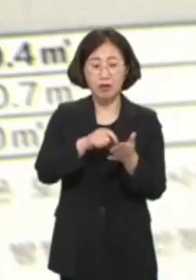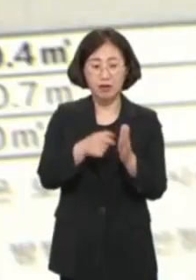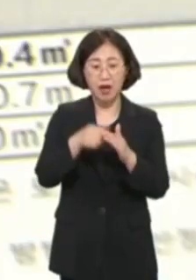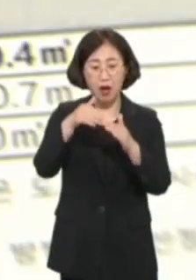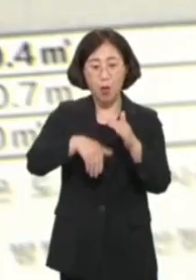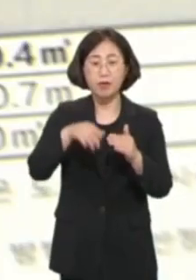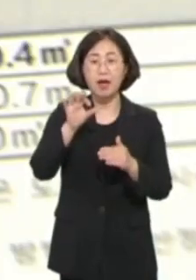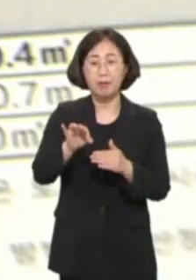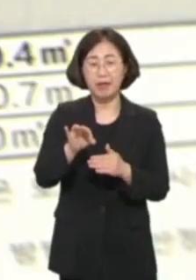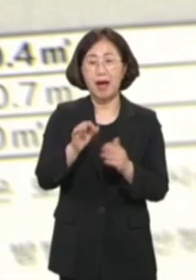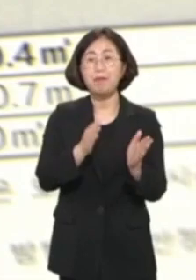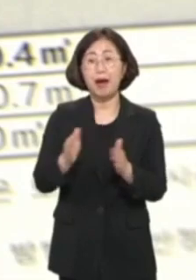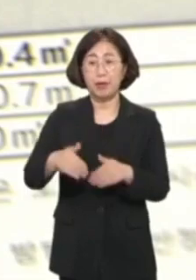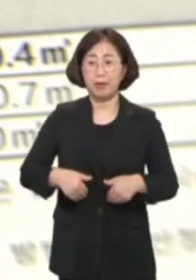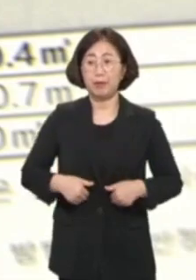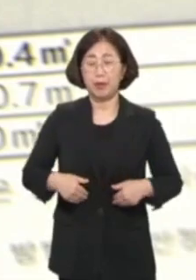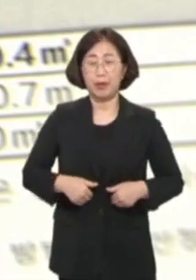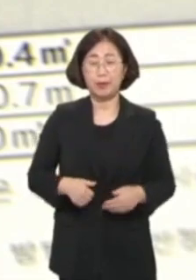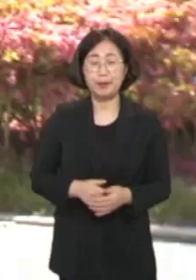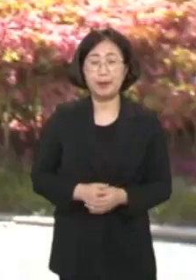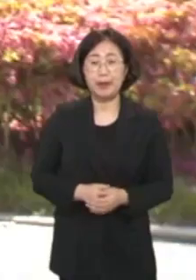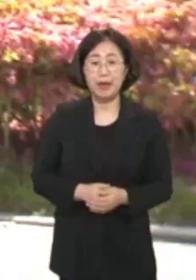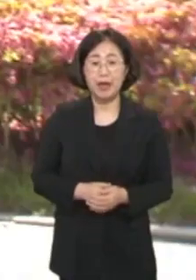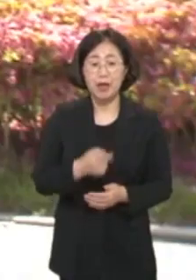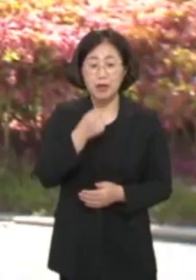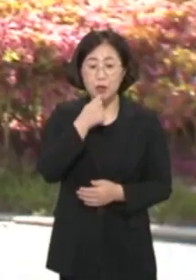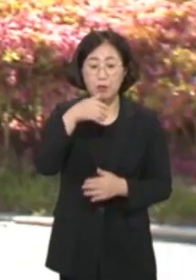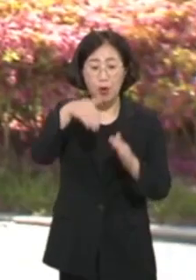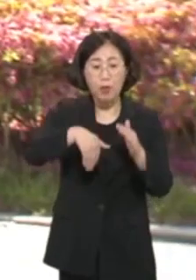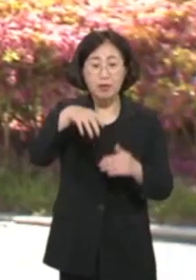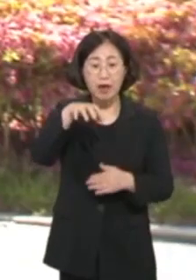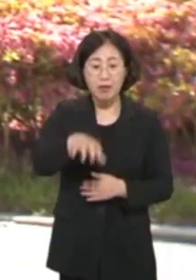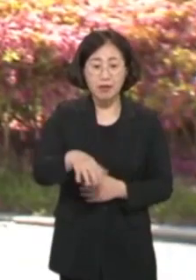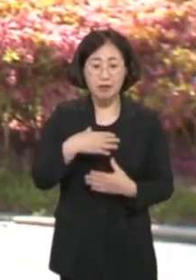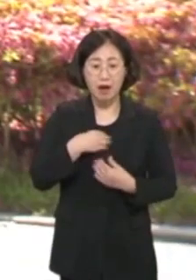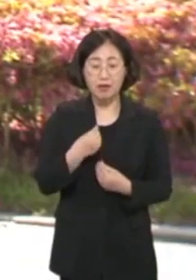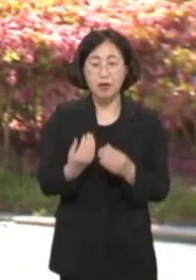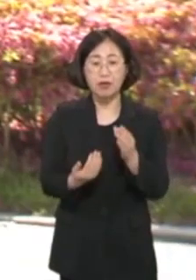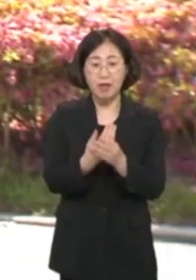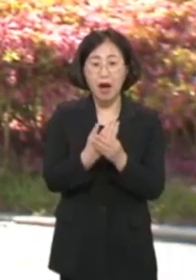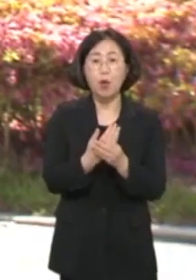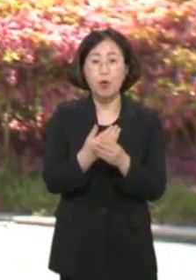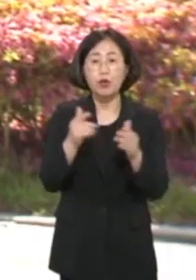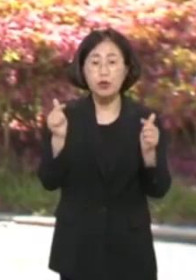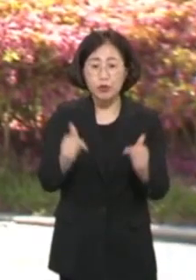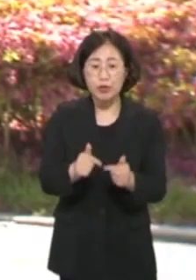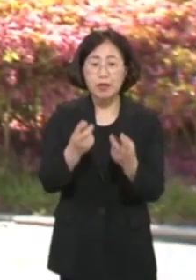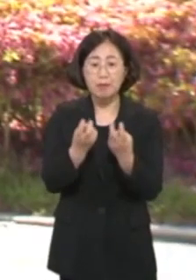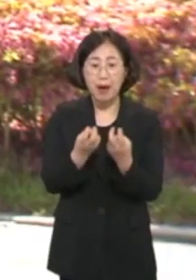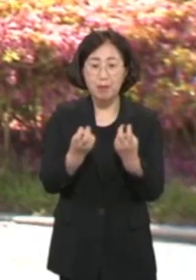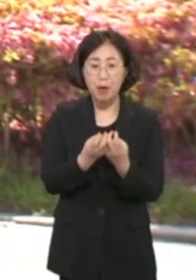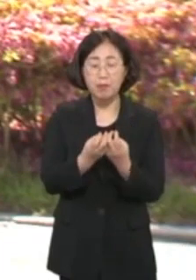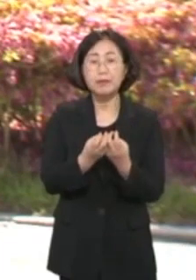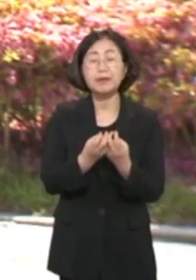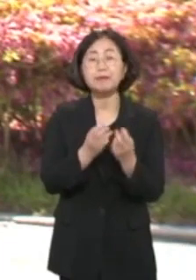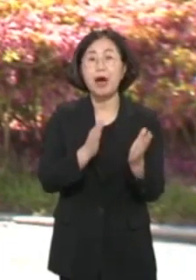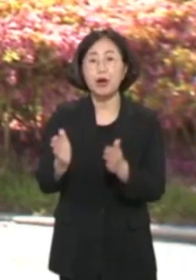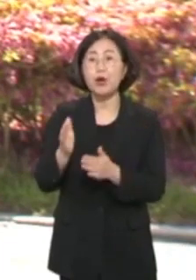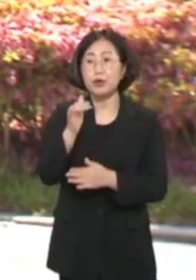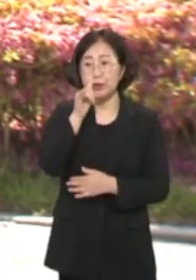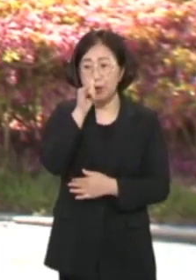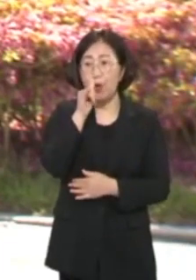공사비가 확보돼야 한다는 얘기입니다. 사실 소규모 현장에서 이 같은 안전사고를 최소화할 수 있는 방안은 이미 마련돼 있습니다.